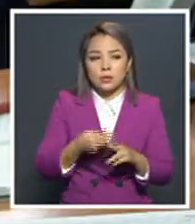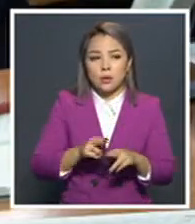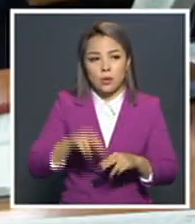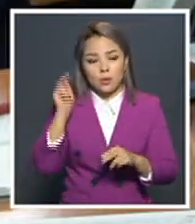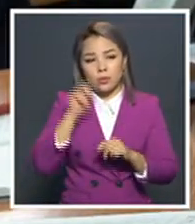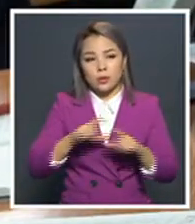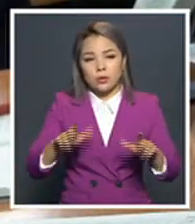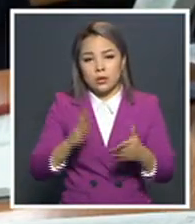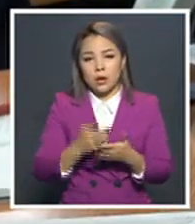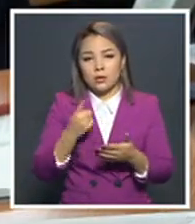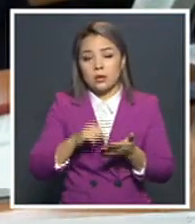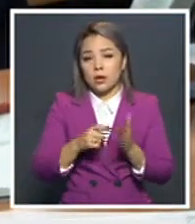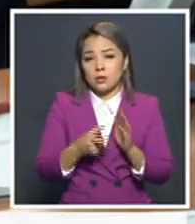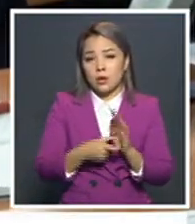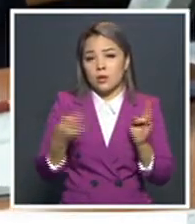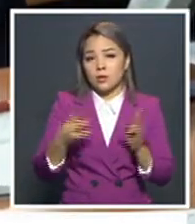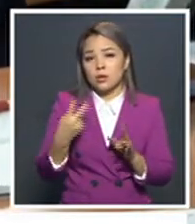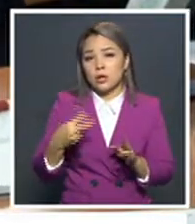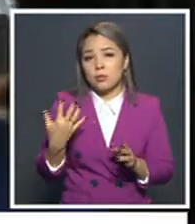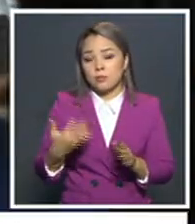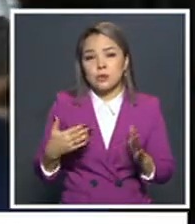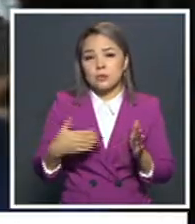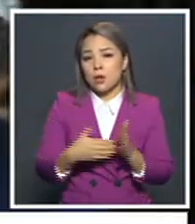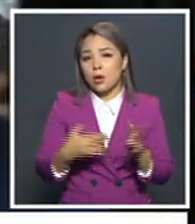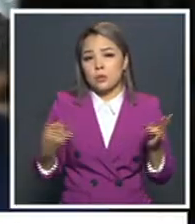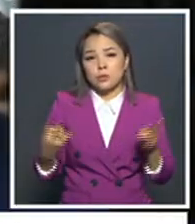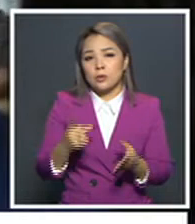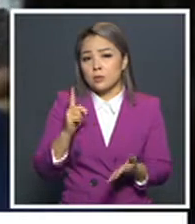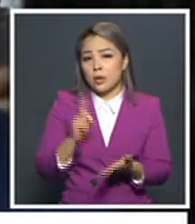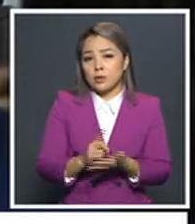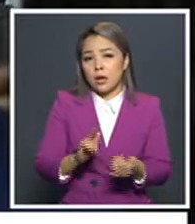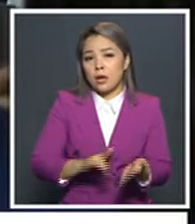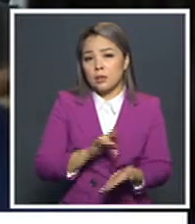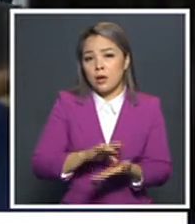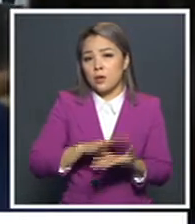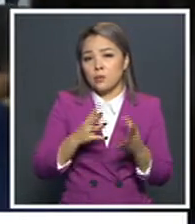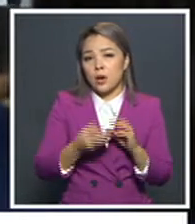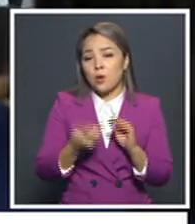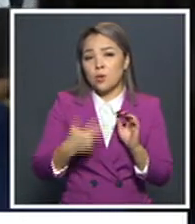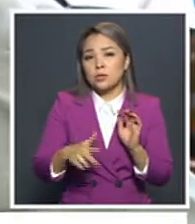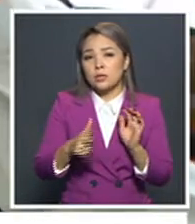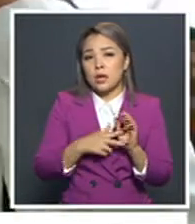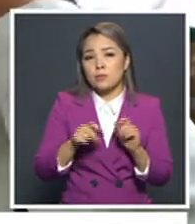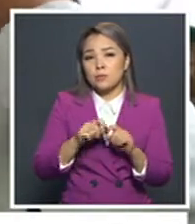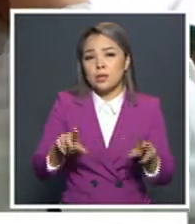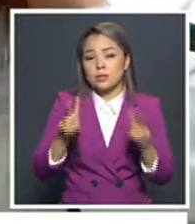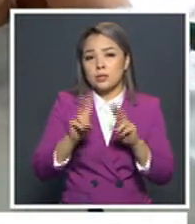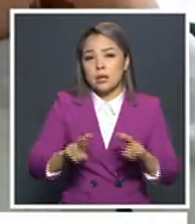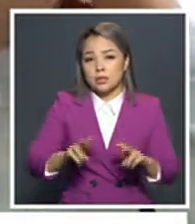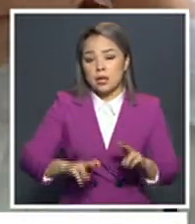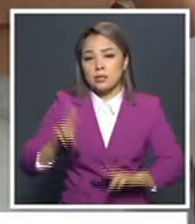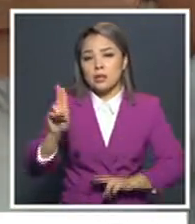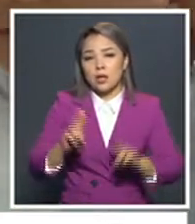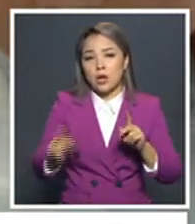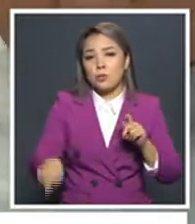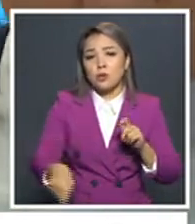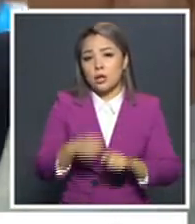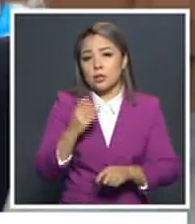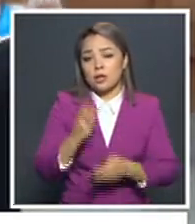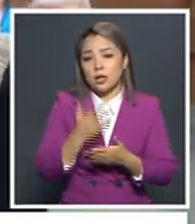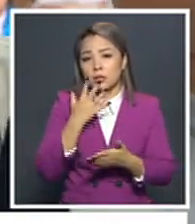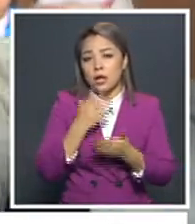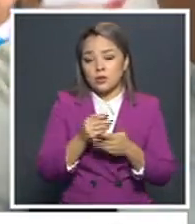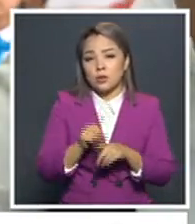ереже бойынша сыныпта бала саны 25-тен аспауы керек. Қала бойынша 38 мектеп тексерілген. Ереже бұзылған үшін 16